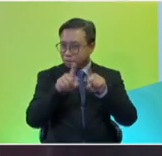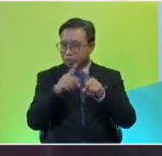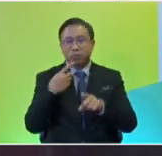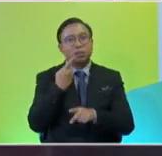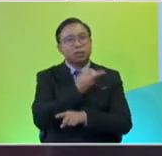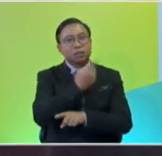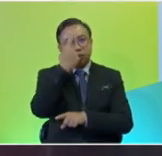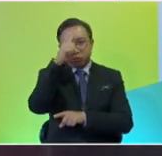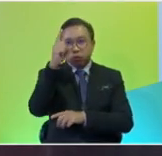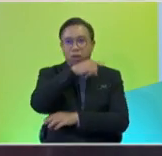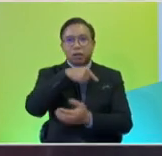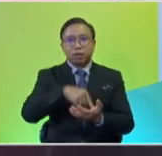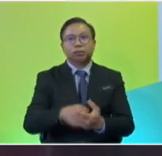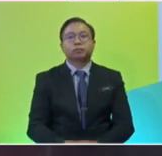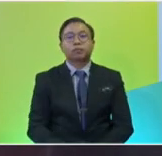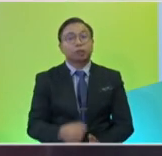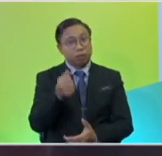hari ini